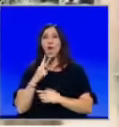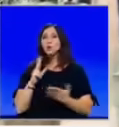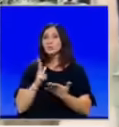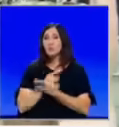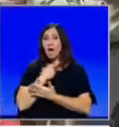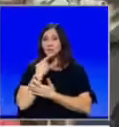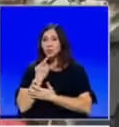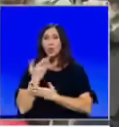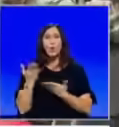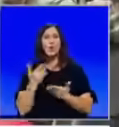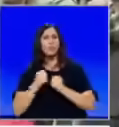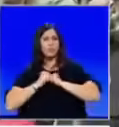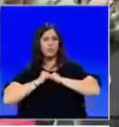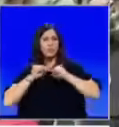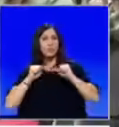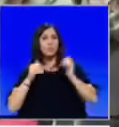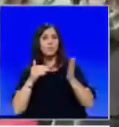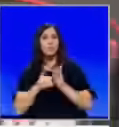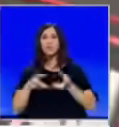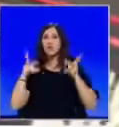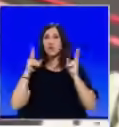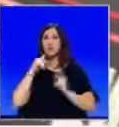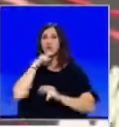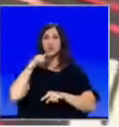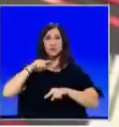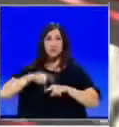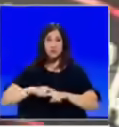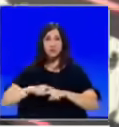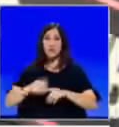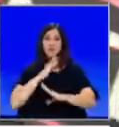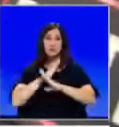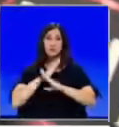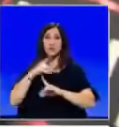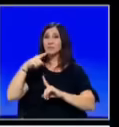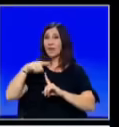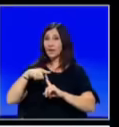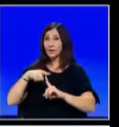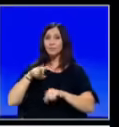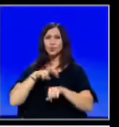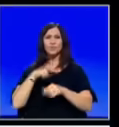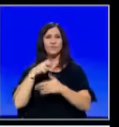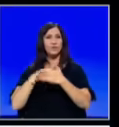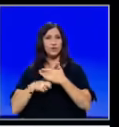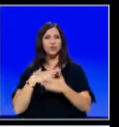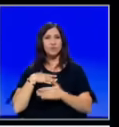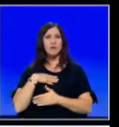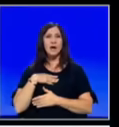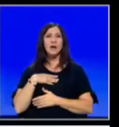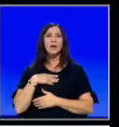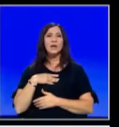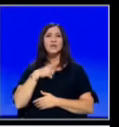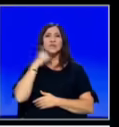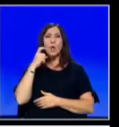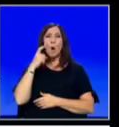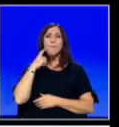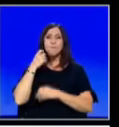2018 година, когато протестираше срещу решението на руски съд да забрани Телеграм. Дуров твърди, че има 100 биологични деца